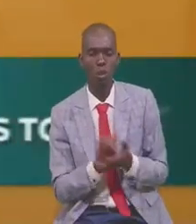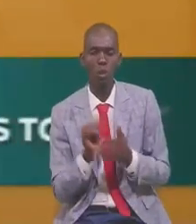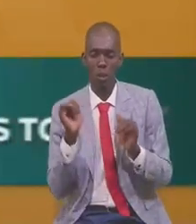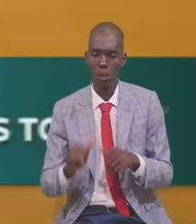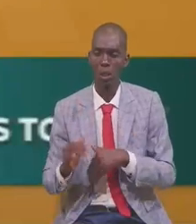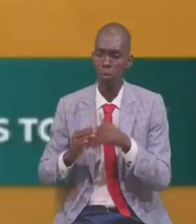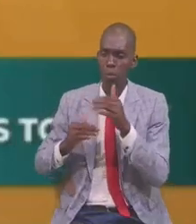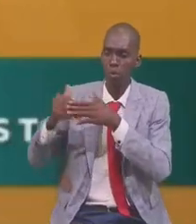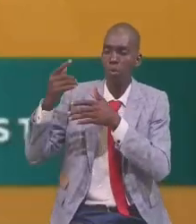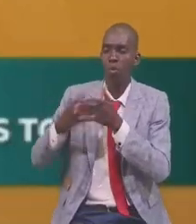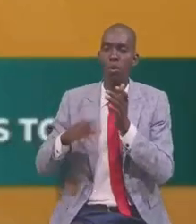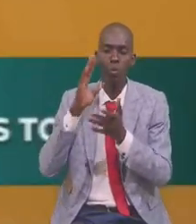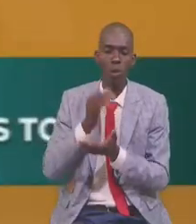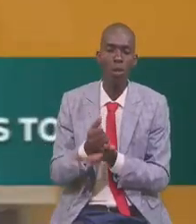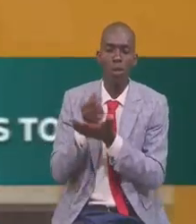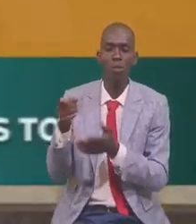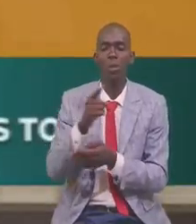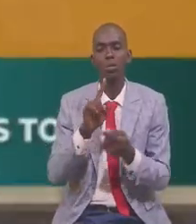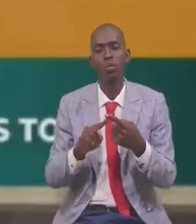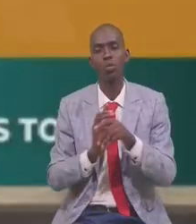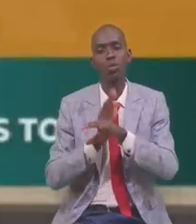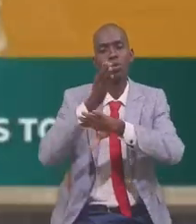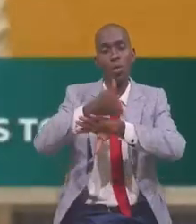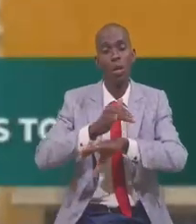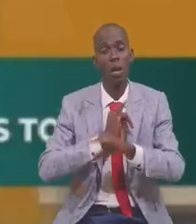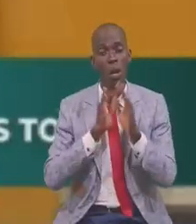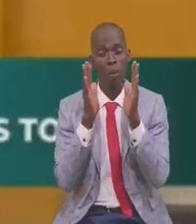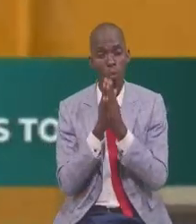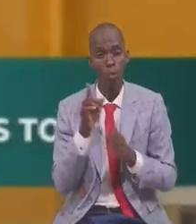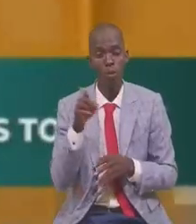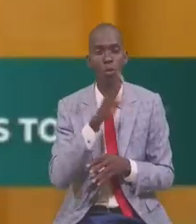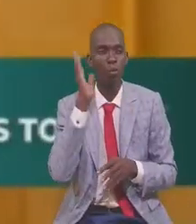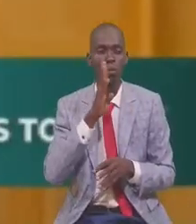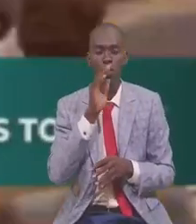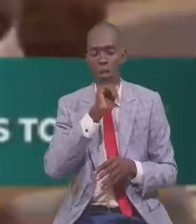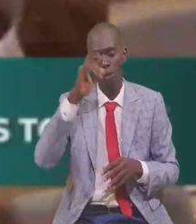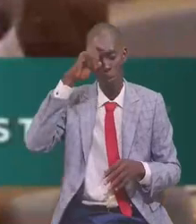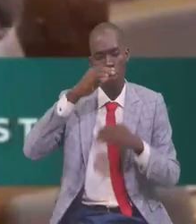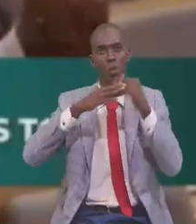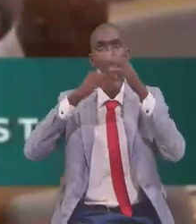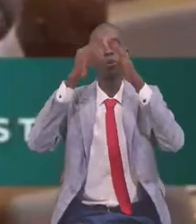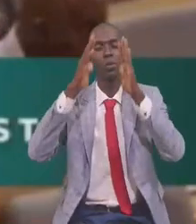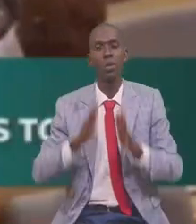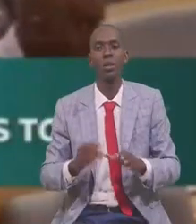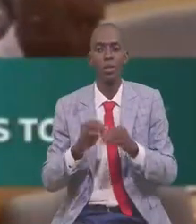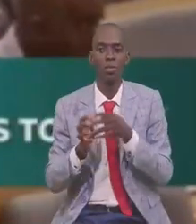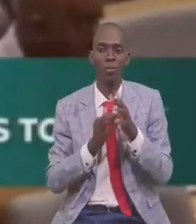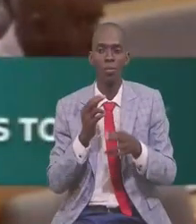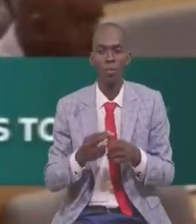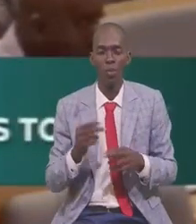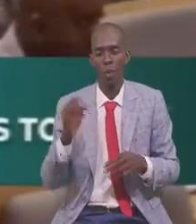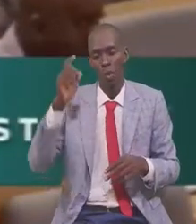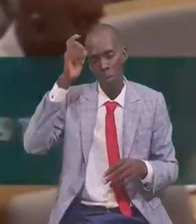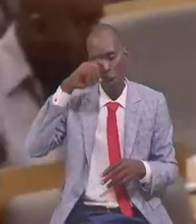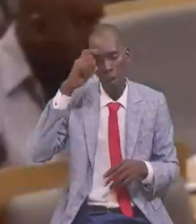pouvoir traverser. Je prie que tu sois un bâtisseur sage, un sage